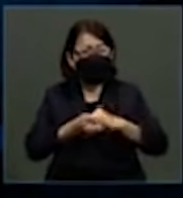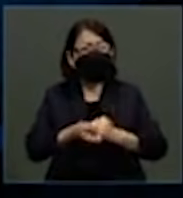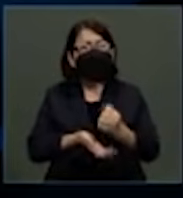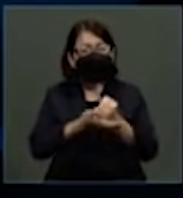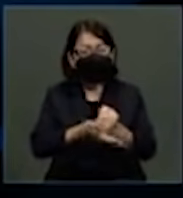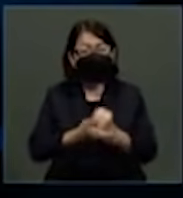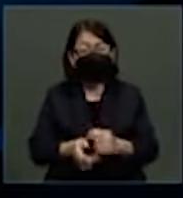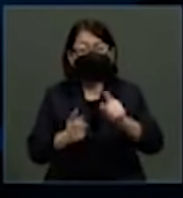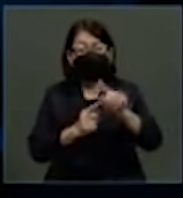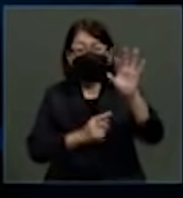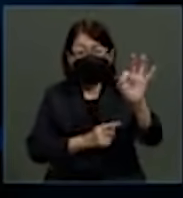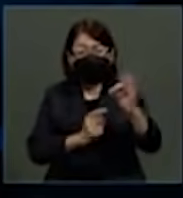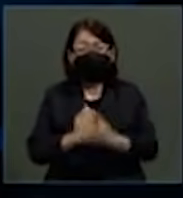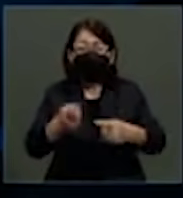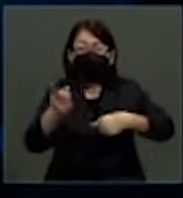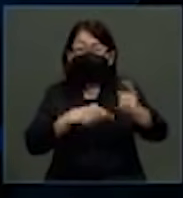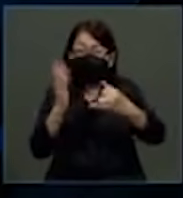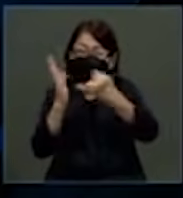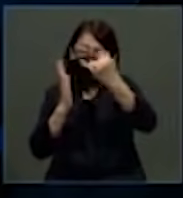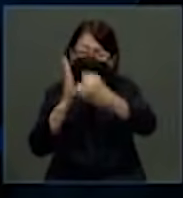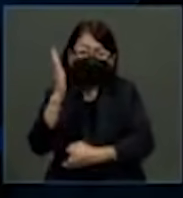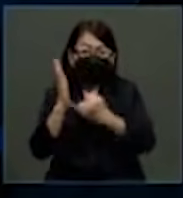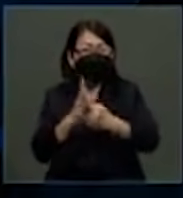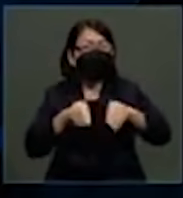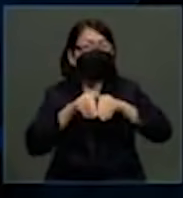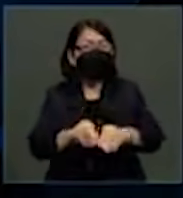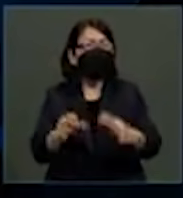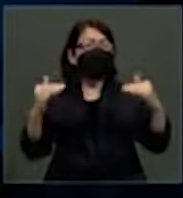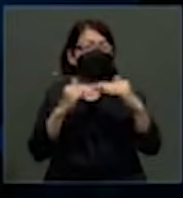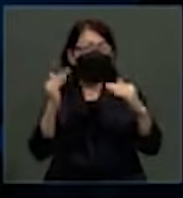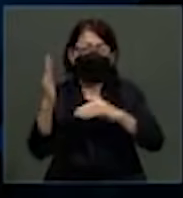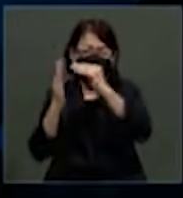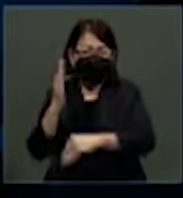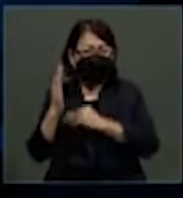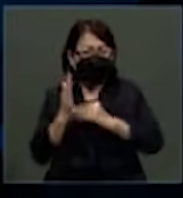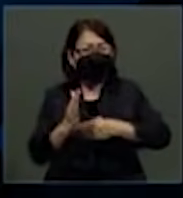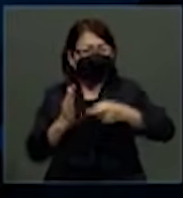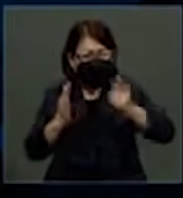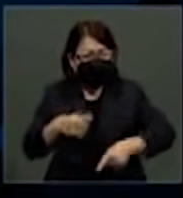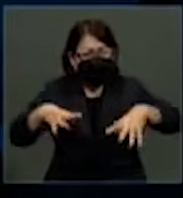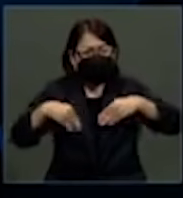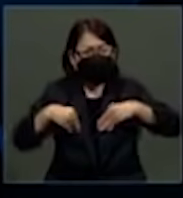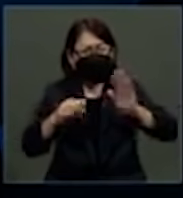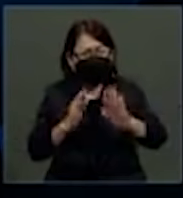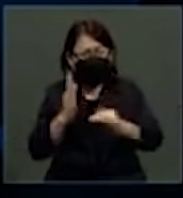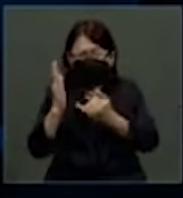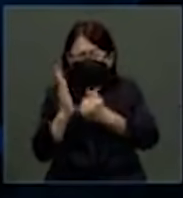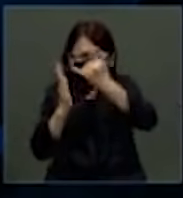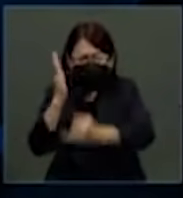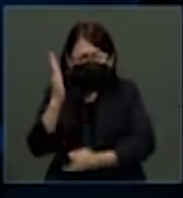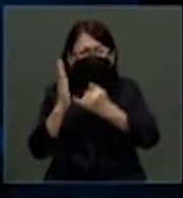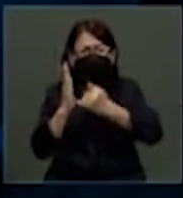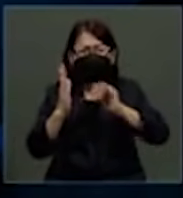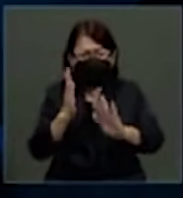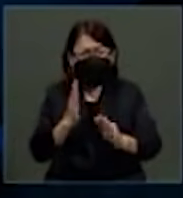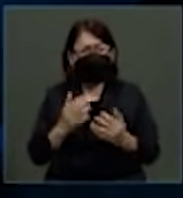าในทั่วประเทศนี้อันนี้ก็ขอความร่วมมือให้ลดลงไปนะครับข้อ9ครับการเดินทางข้ามจังหวัดอันนี้ก็เป็นการประกาศใช้ทั่วประเท